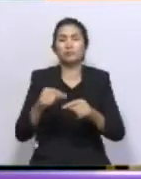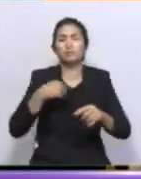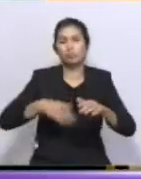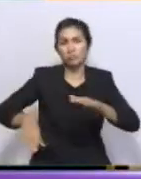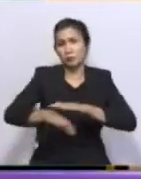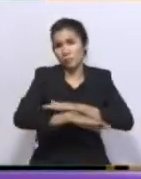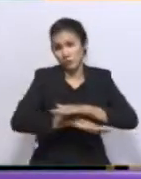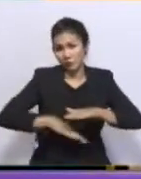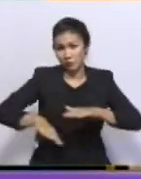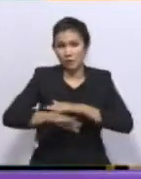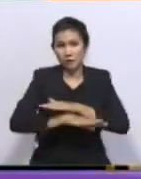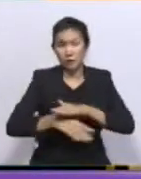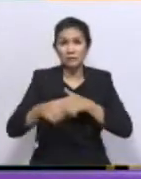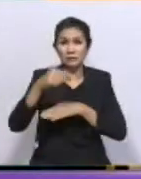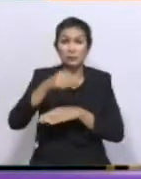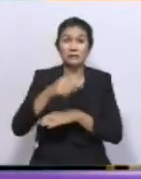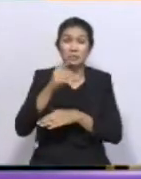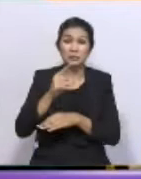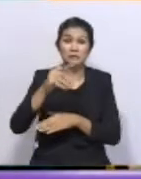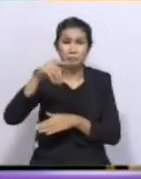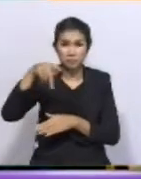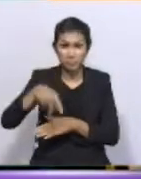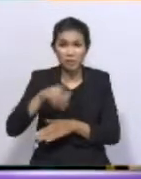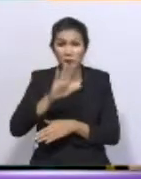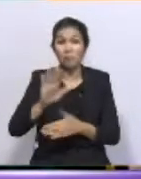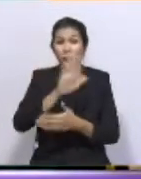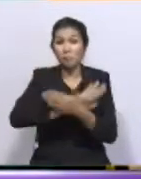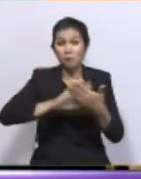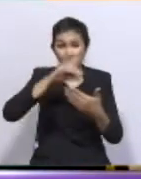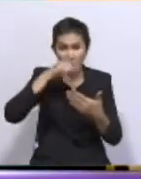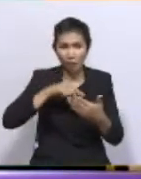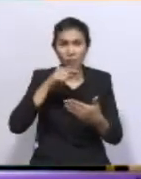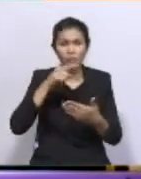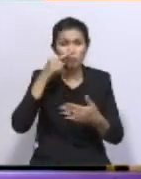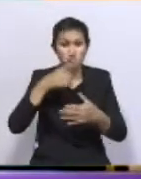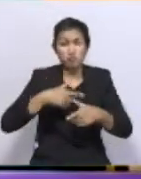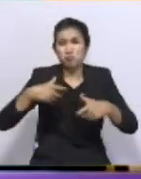ของ GDP หรือว่ารายได้ของประเทศเนี่ยอาจจะไม่ได้ใหญ่มาก